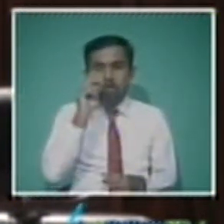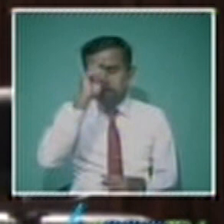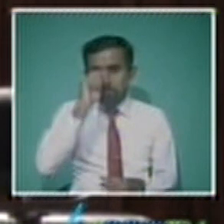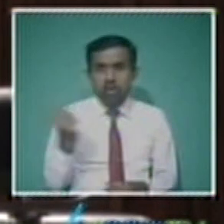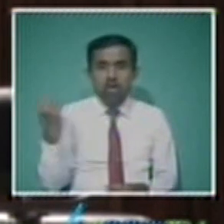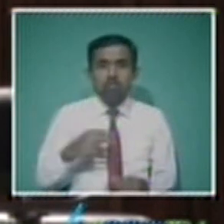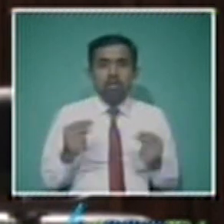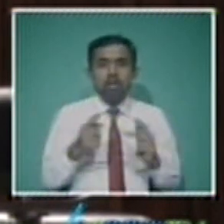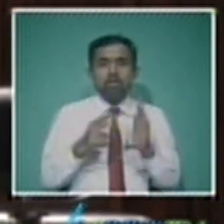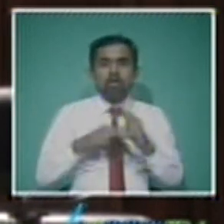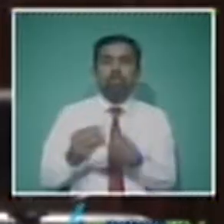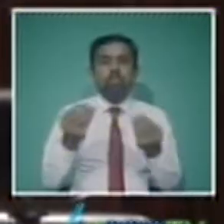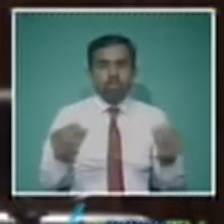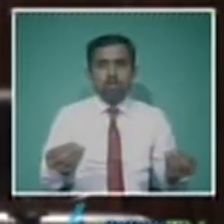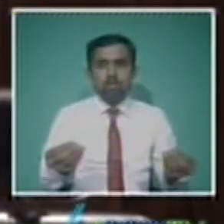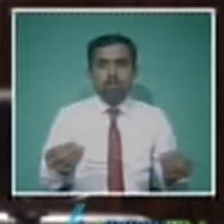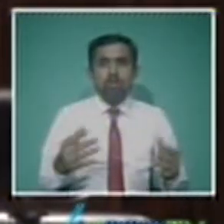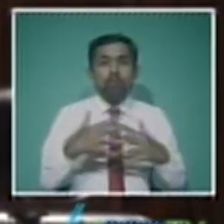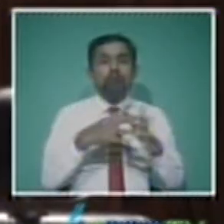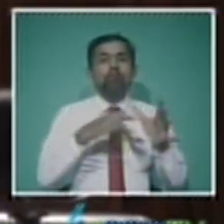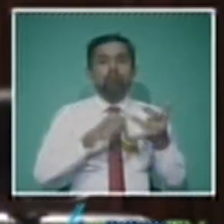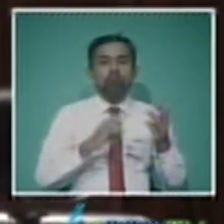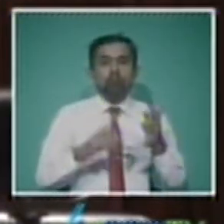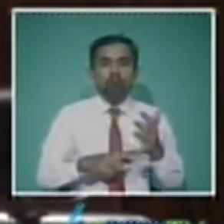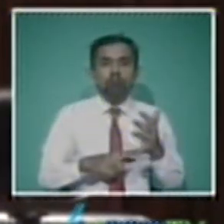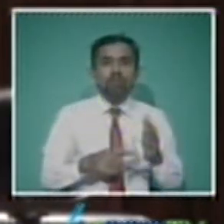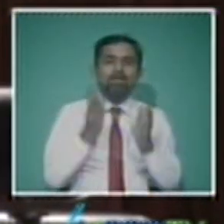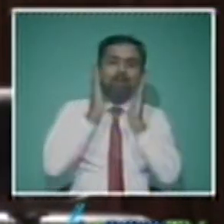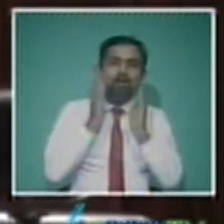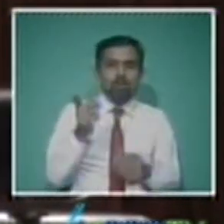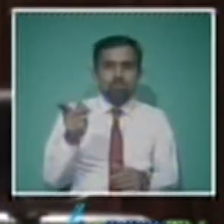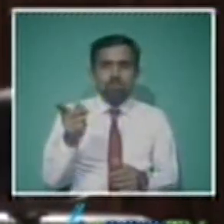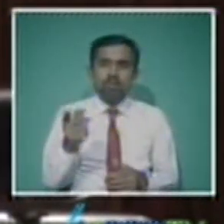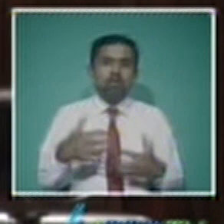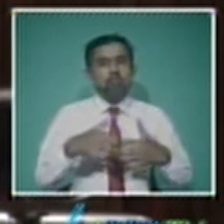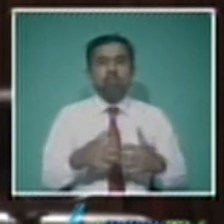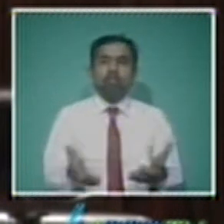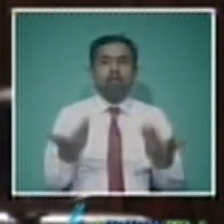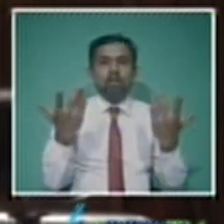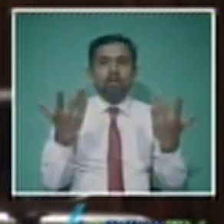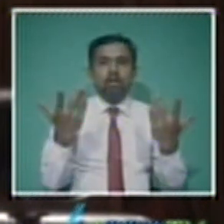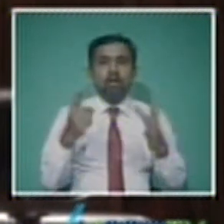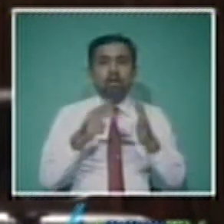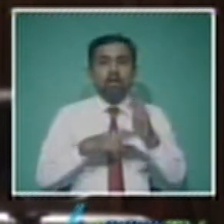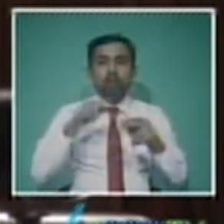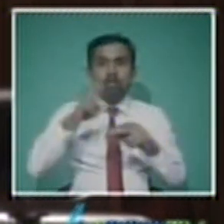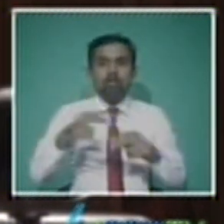ආව ගමන් IMF එකත් හරියා වාසුදේව එමුතුමත් හක් ගාලා hina වුණා කමන්නේ